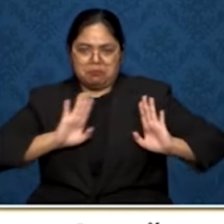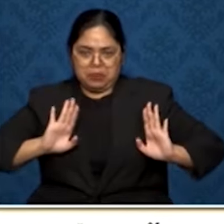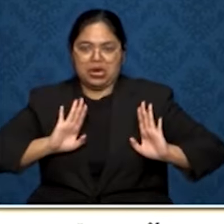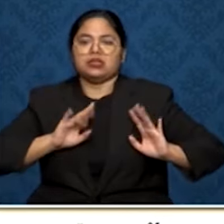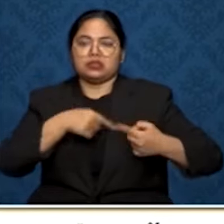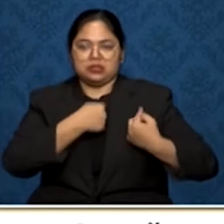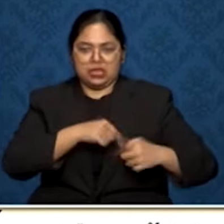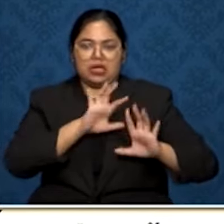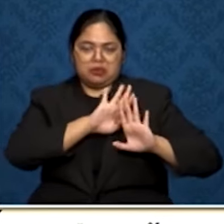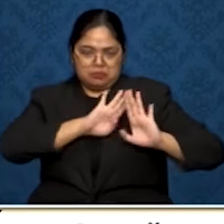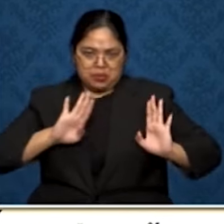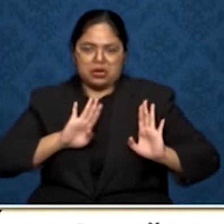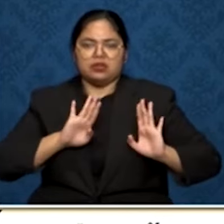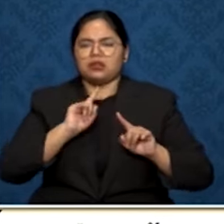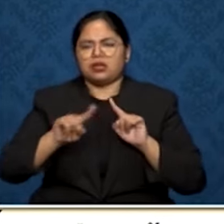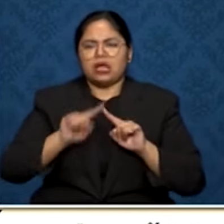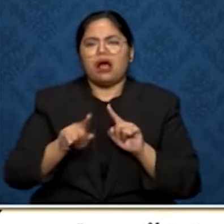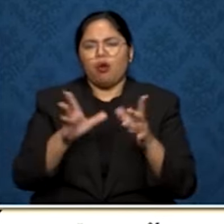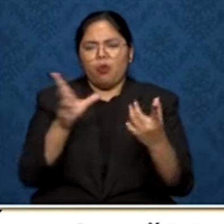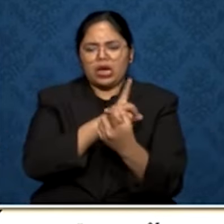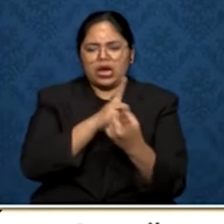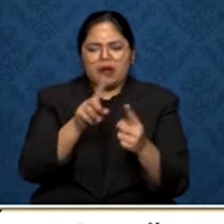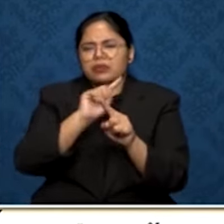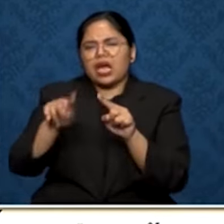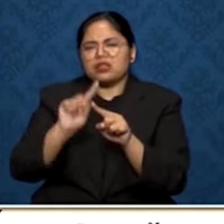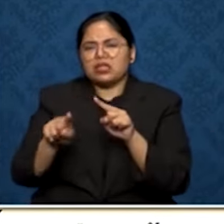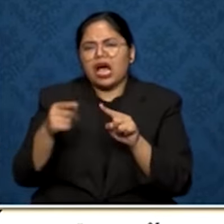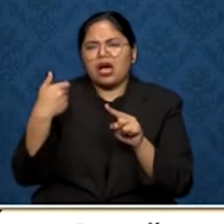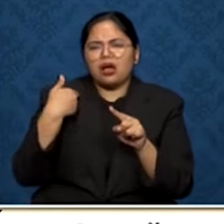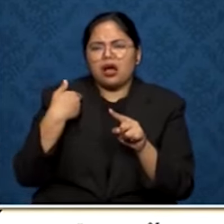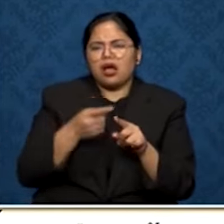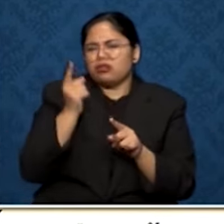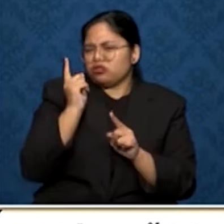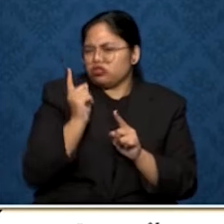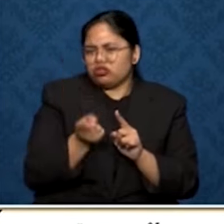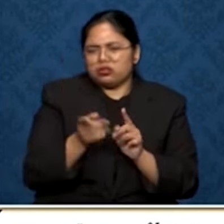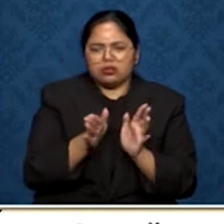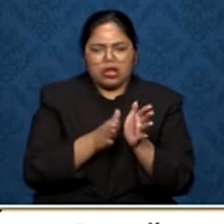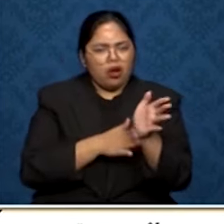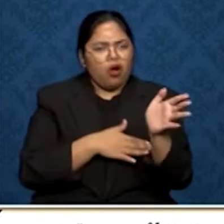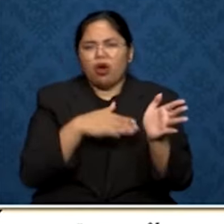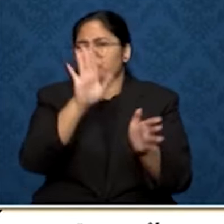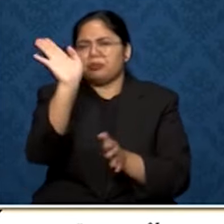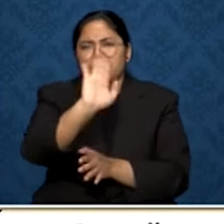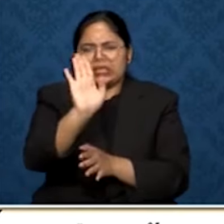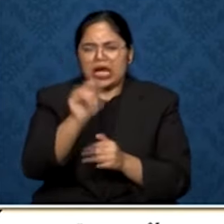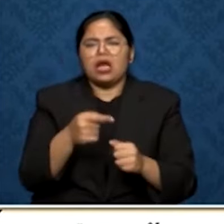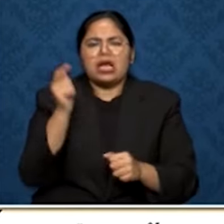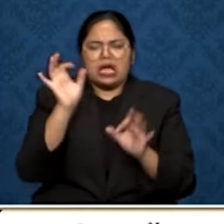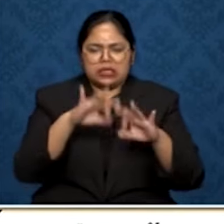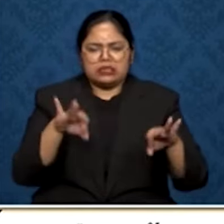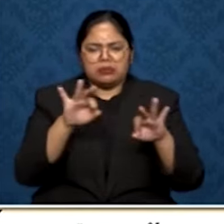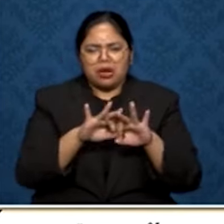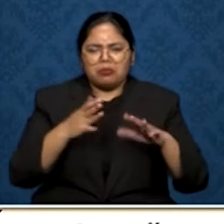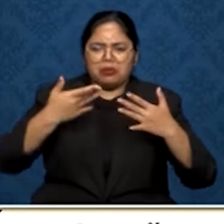่แ็งไมใหสิ่มตายตัวที่เราบอกว่า เฮ้ย คณต้องวารายกระนกอย่นี้นะ รายกระนกเป็อยนั้ไม่ได้ขนคุเอาไปทำ